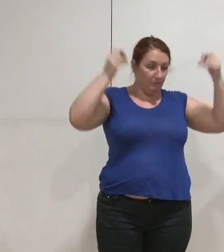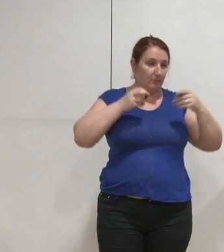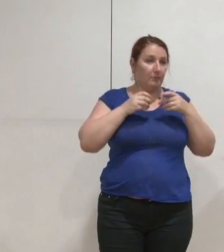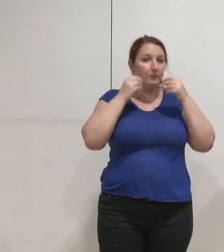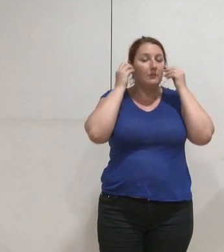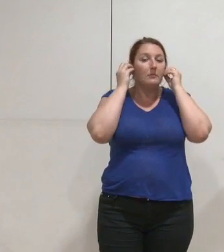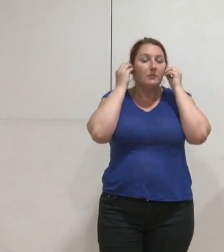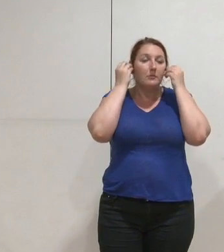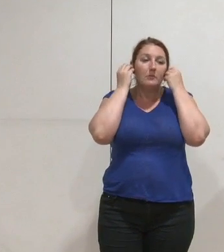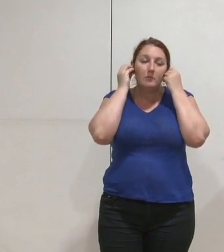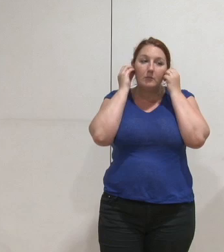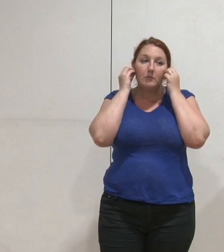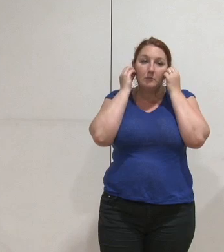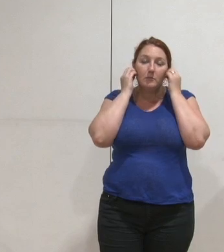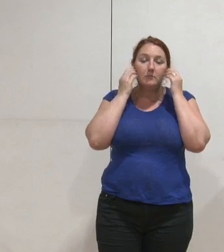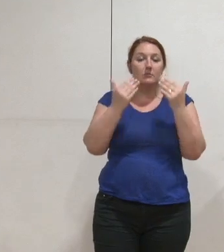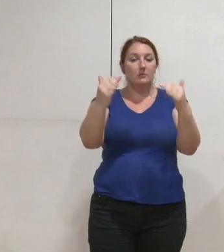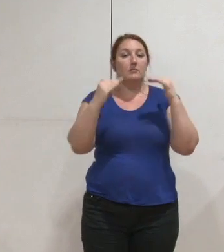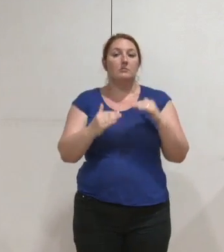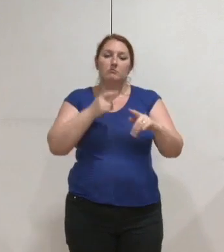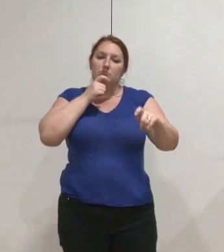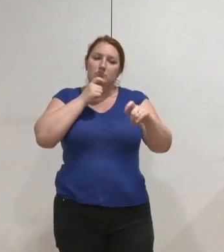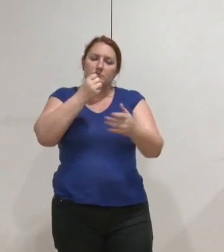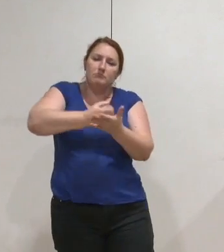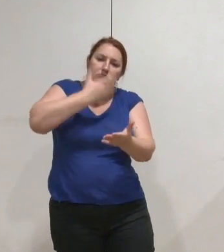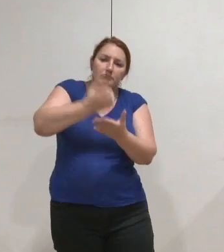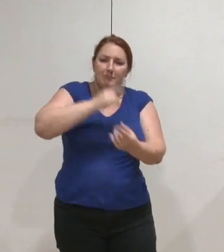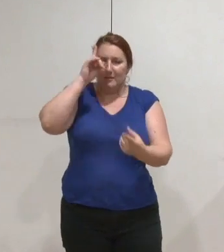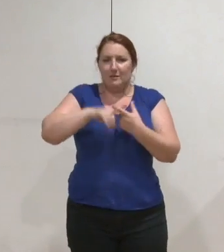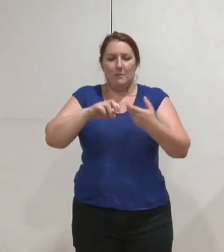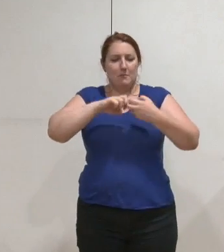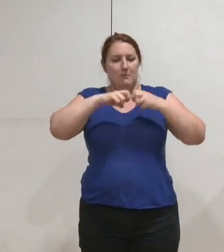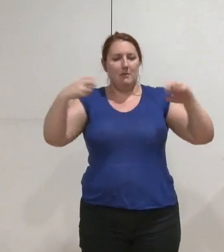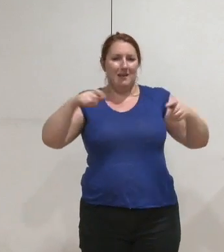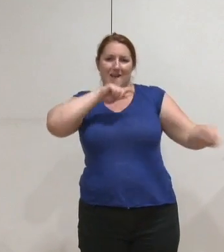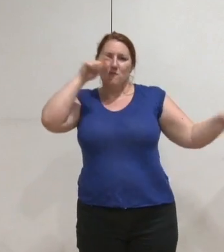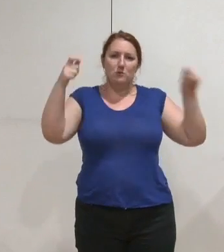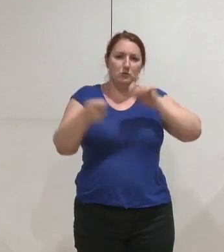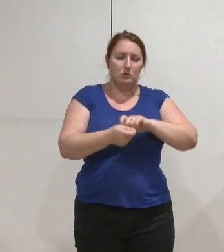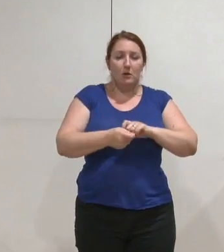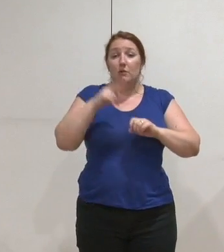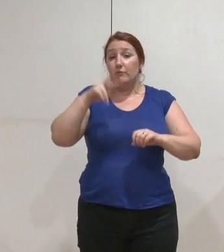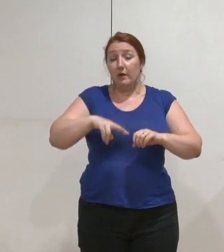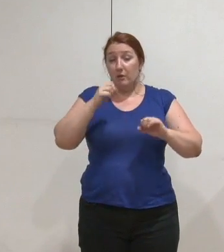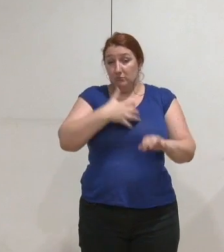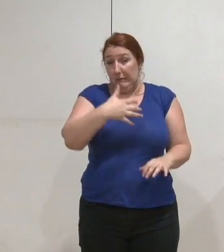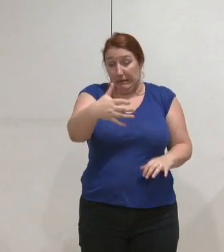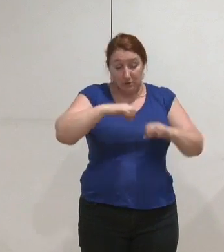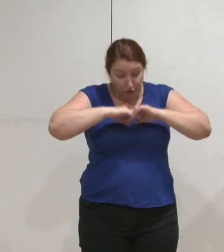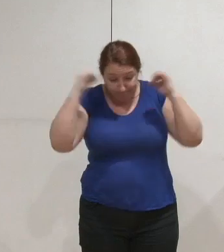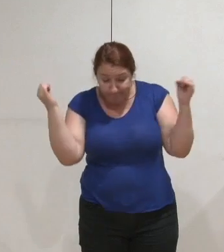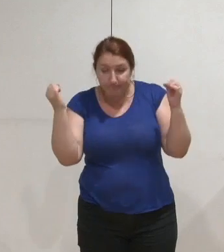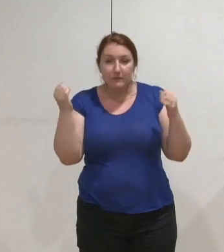réforme structurelles donc on peut effectivement derrière mettre beaucoup de choses et nous avons dès l'année dernière travaillé à la question de la